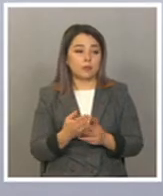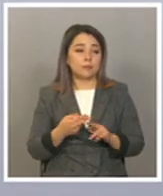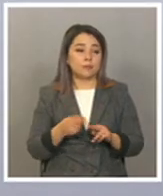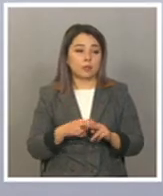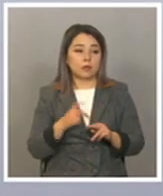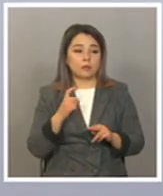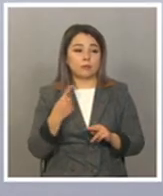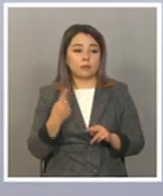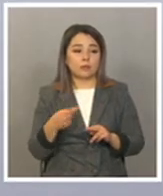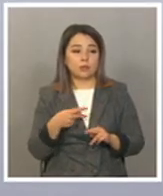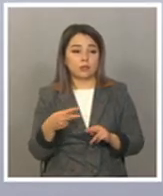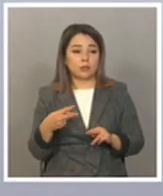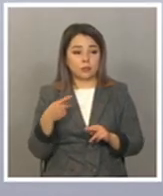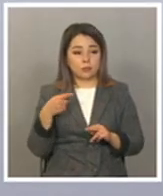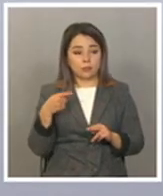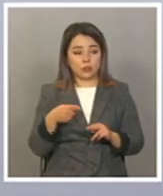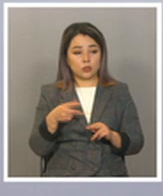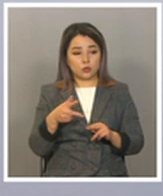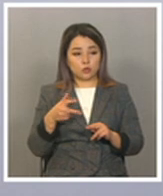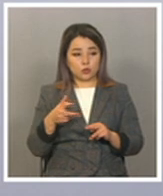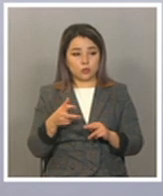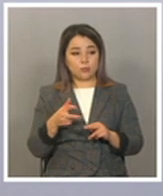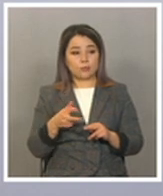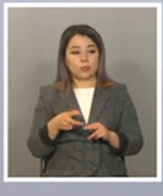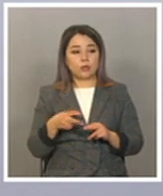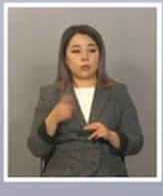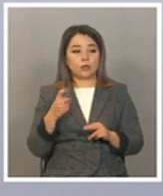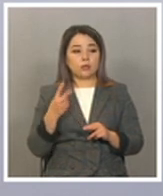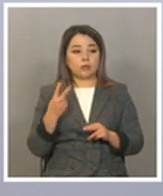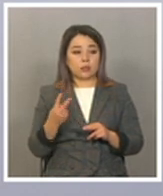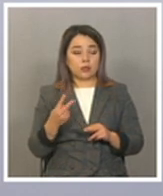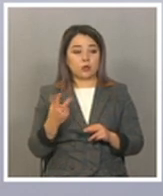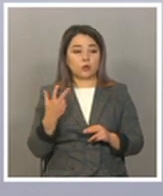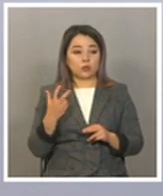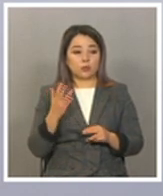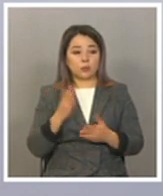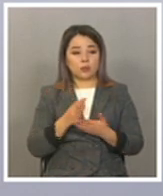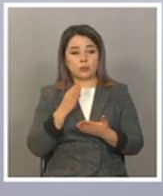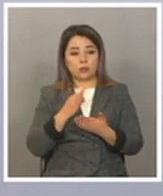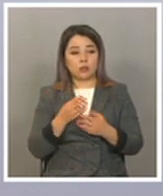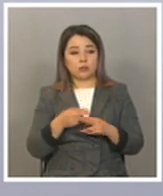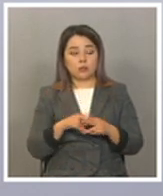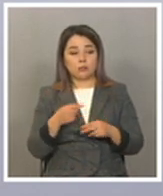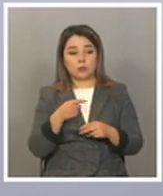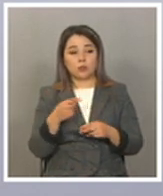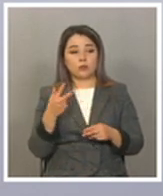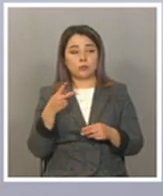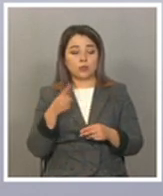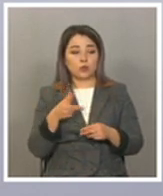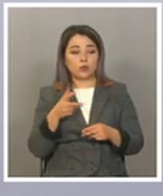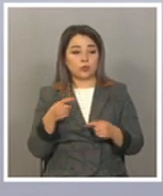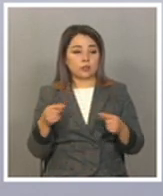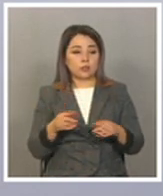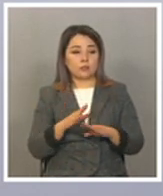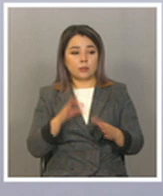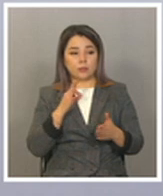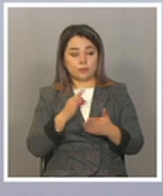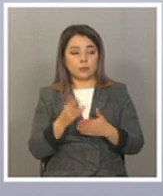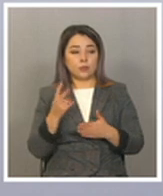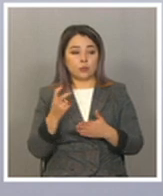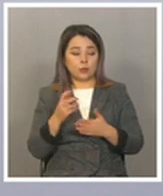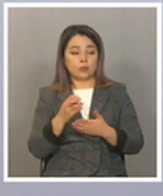x1 тең минус 1300, x2 тең 300 болады. Әрине, минус 1300 есеп